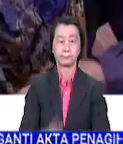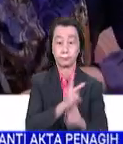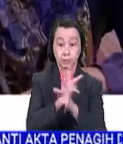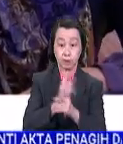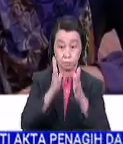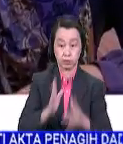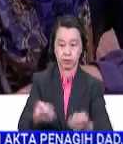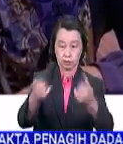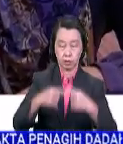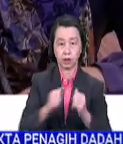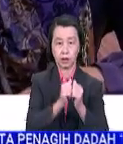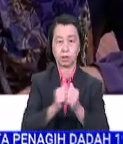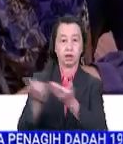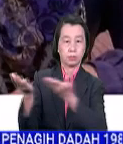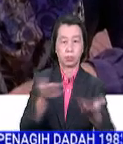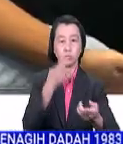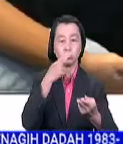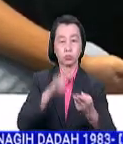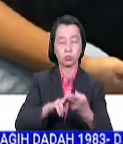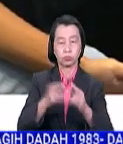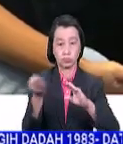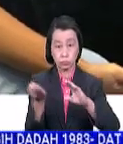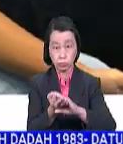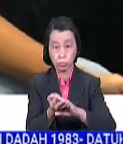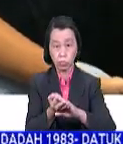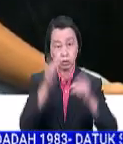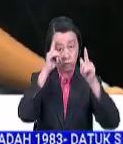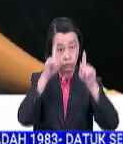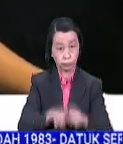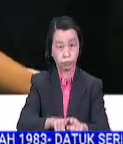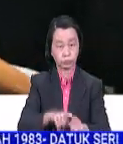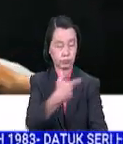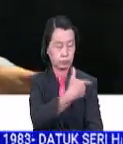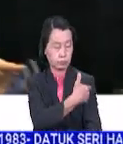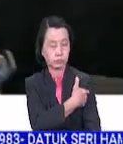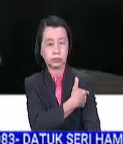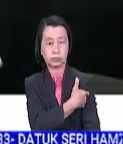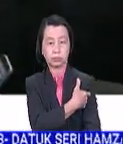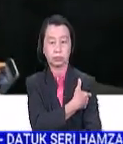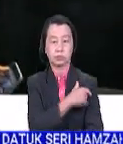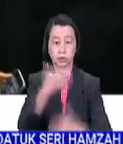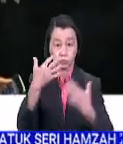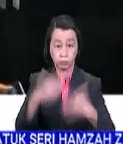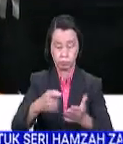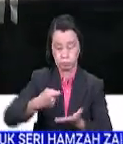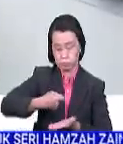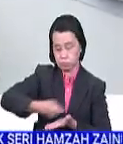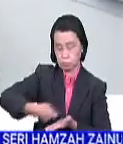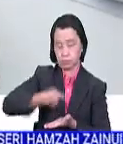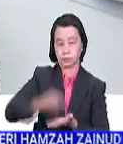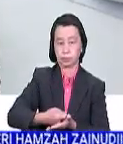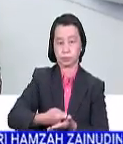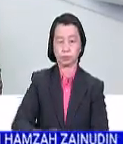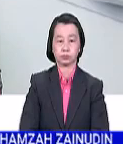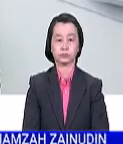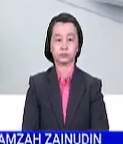hadir bersama dan membawa dokumen penting terutama borang persetujuan suntikan vaksin COVID-19 yang telah ditandatangani.